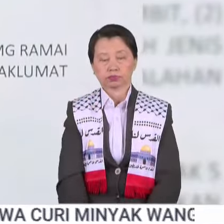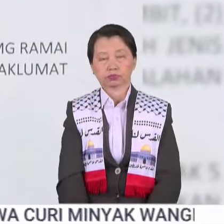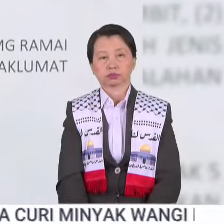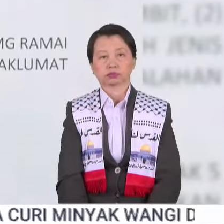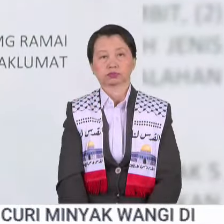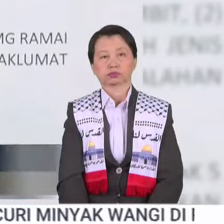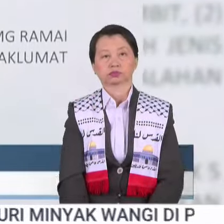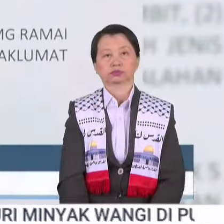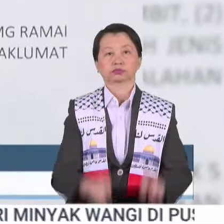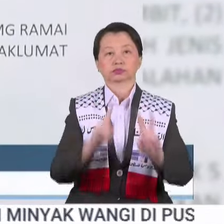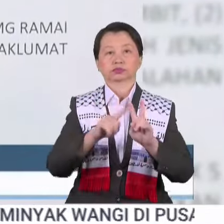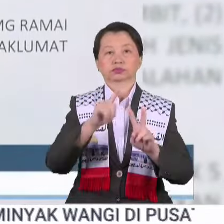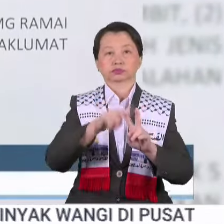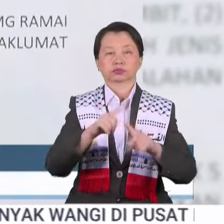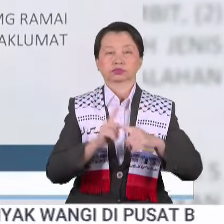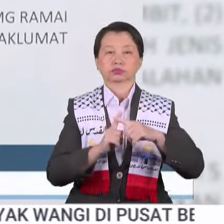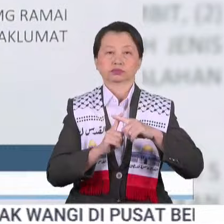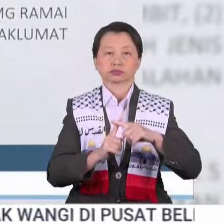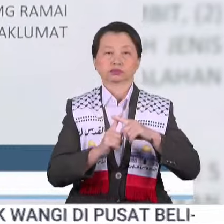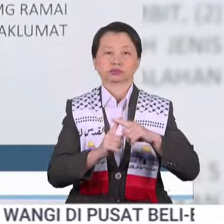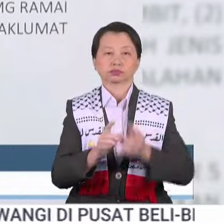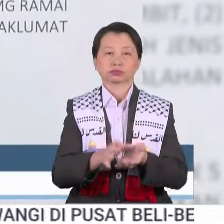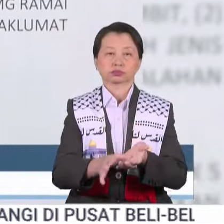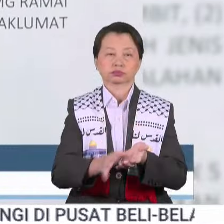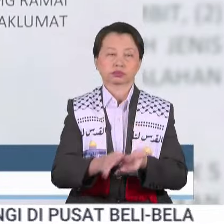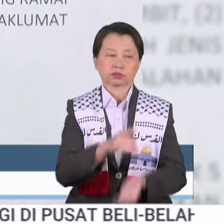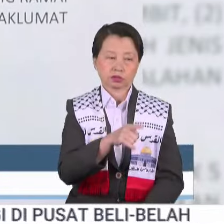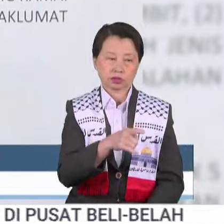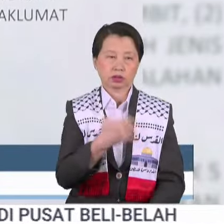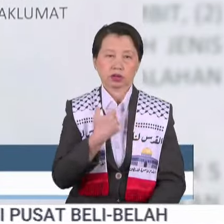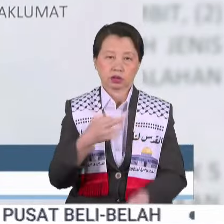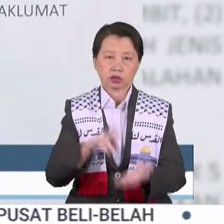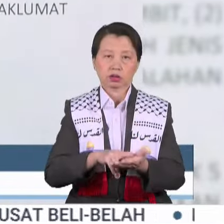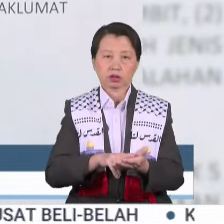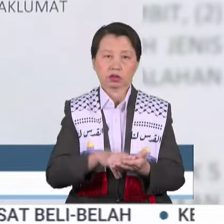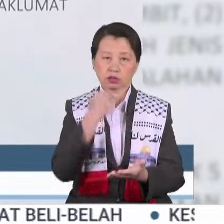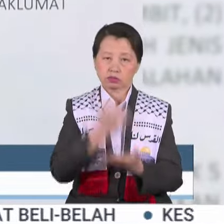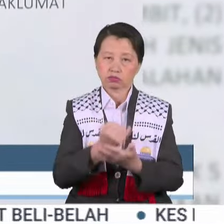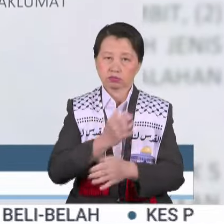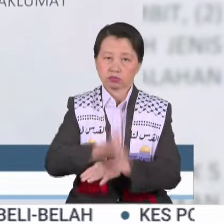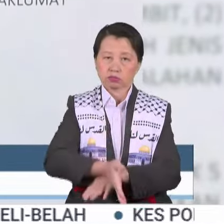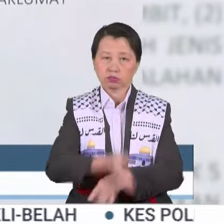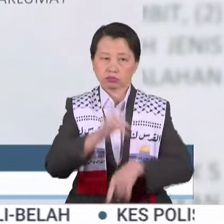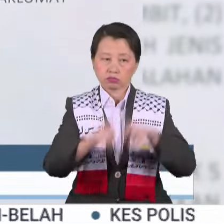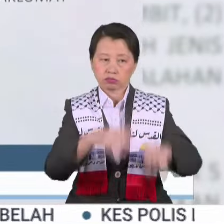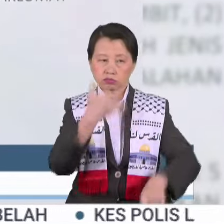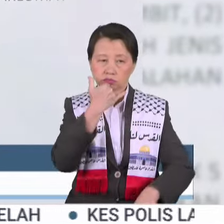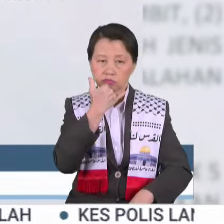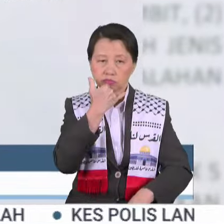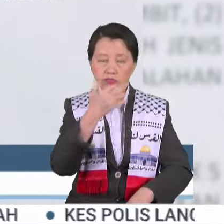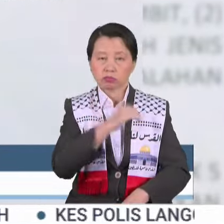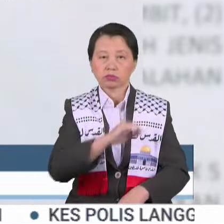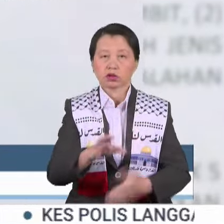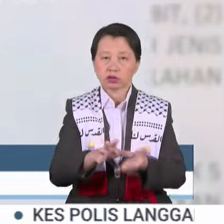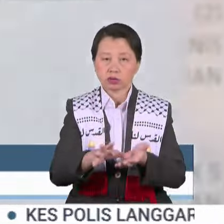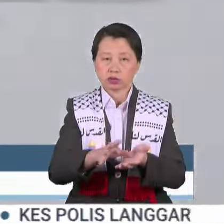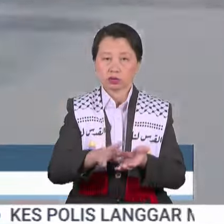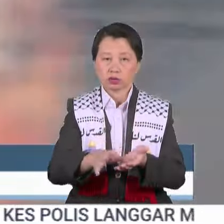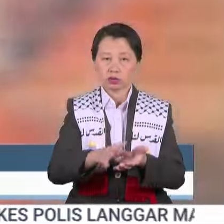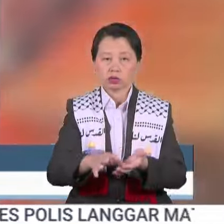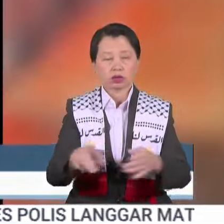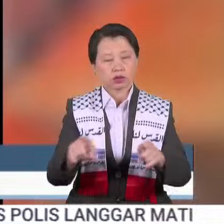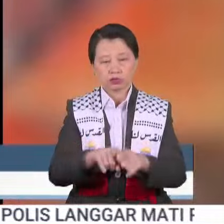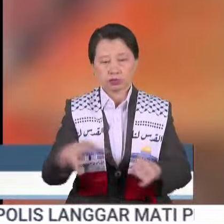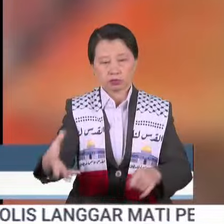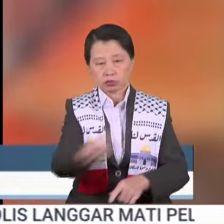2 daripadanya positif dadah jenis amfetamin dan mempunyai rekod jenayah lampau, pelbagai kesalahan jenayah dan dadah.